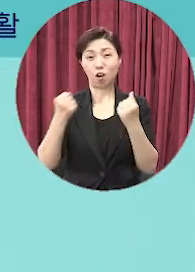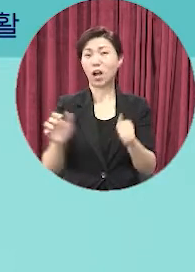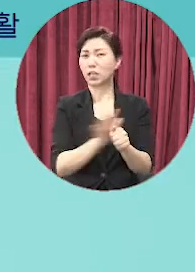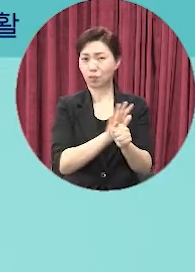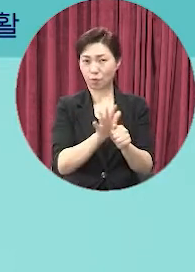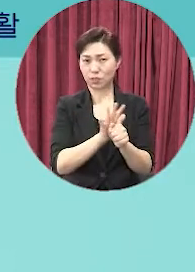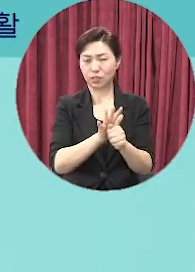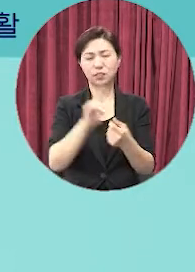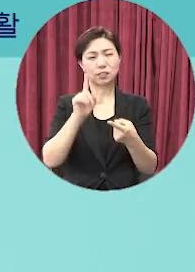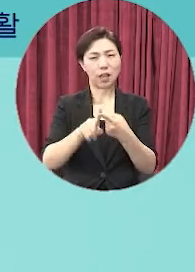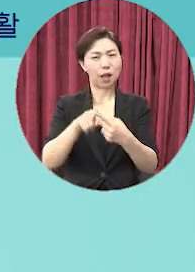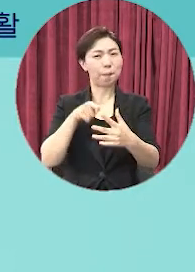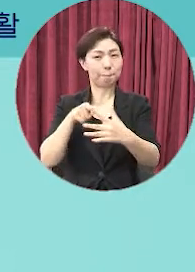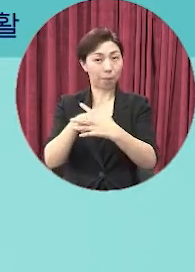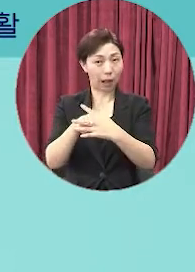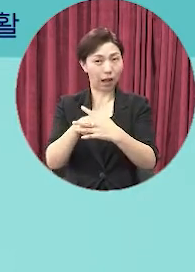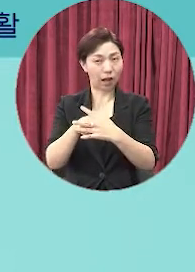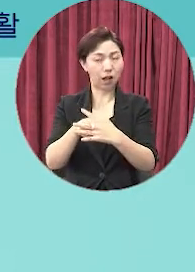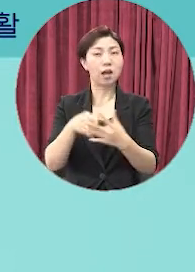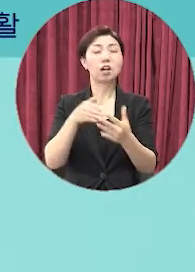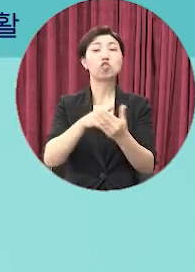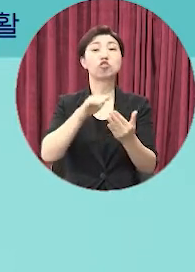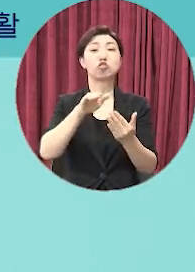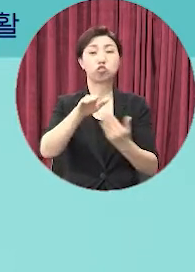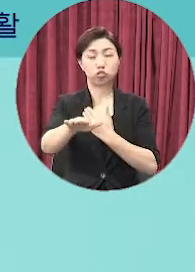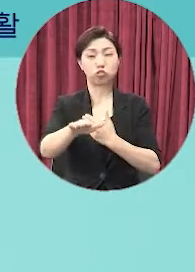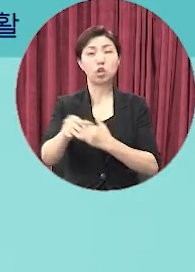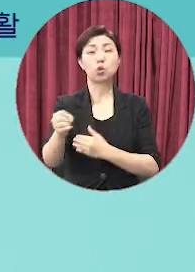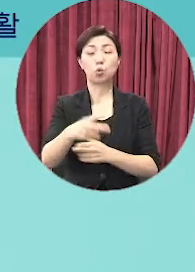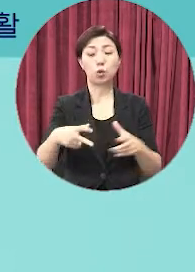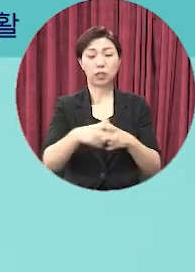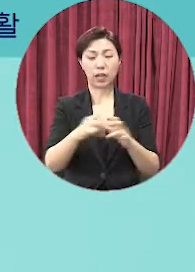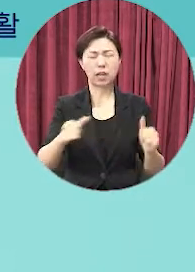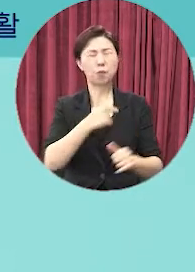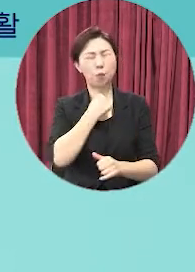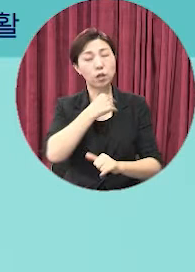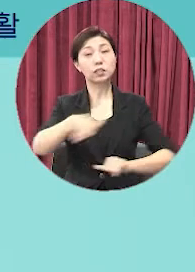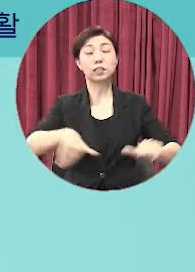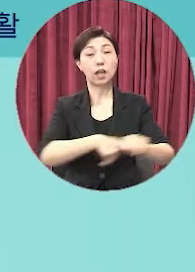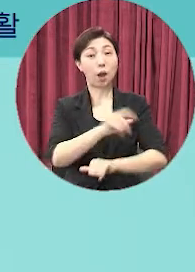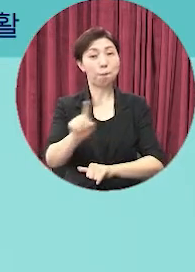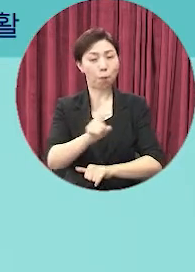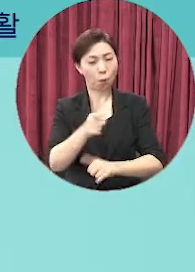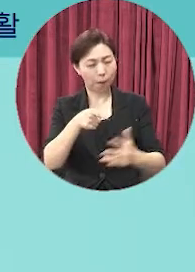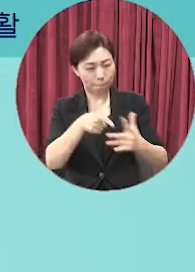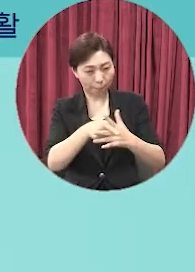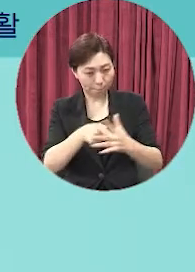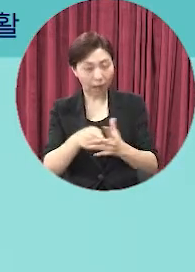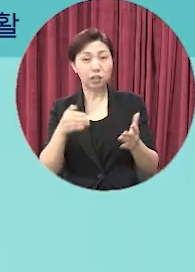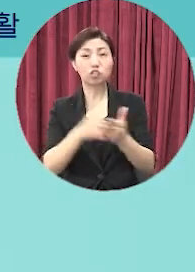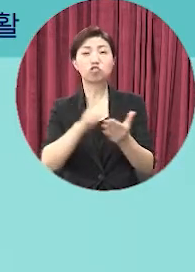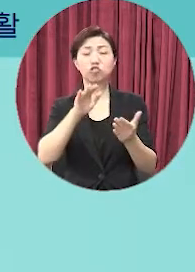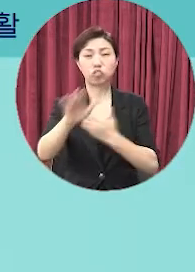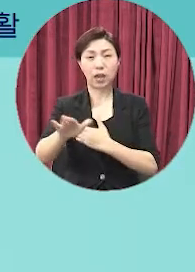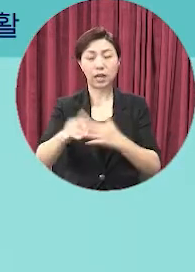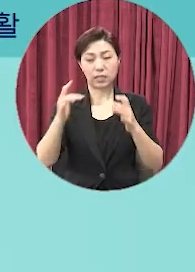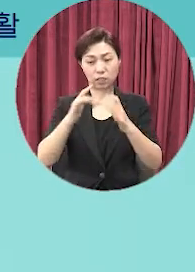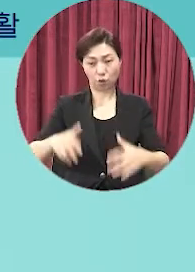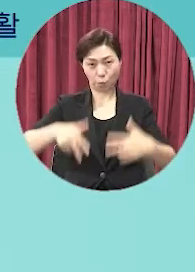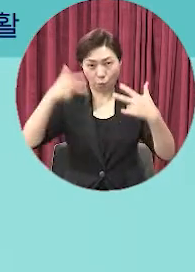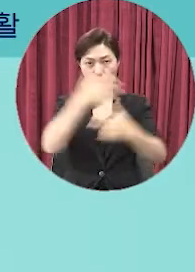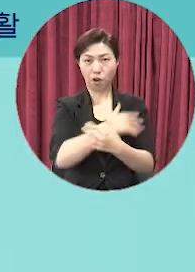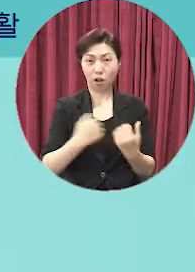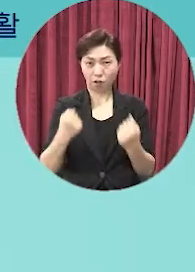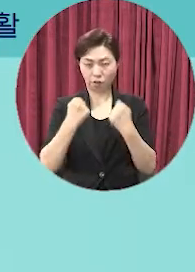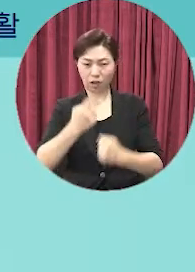파악을 하고 또 이를 통해서 감염병 예방과 함께 동시에 비대면 건강 관리 서비스를 어떻게